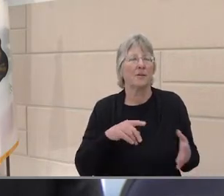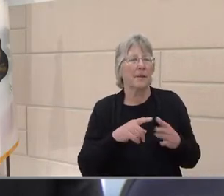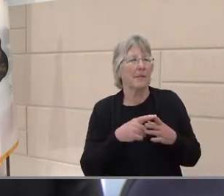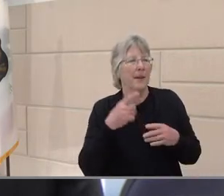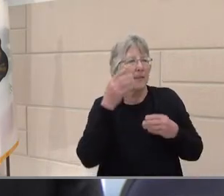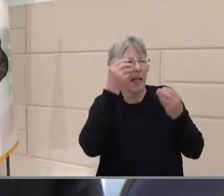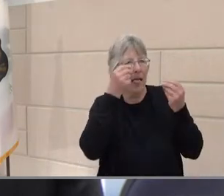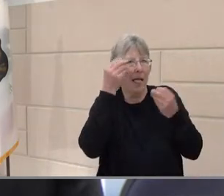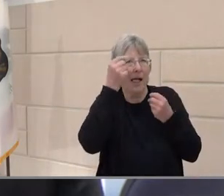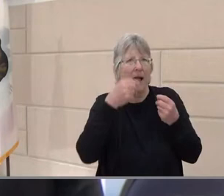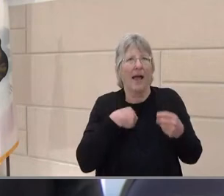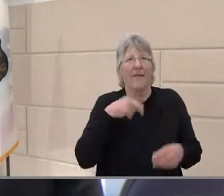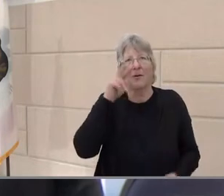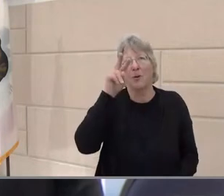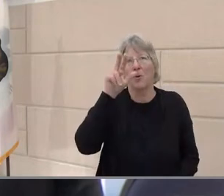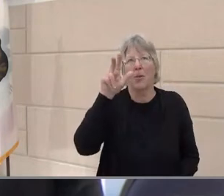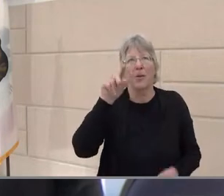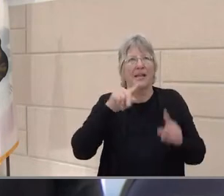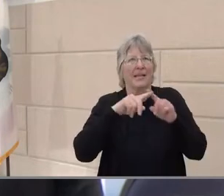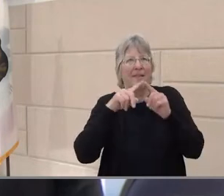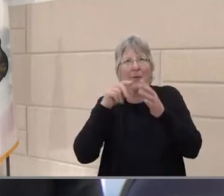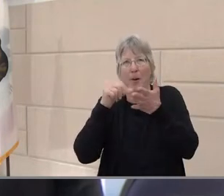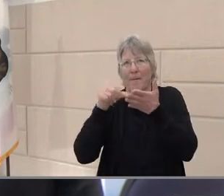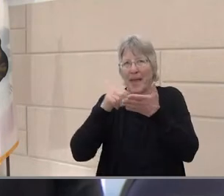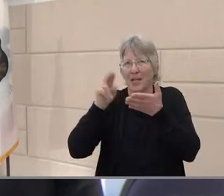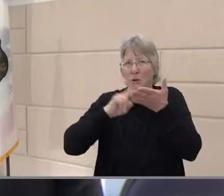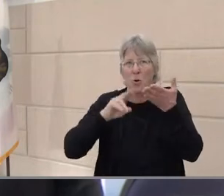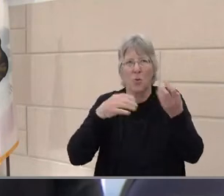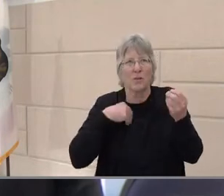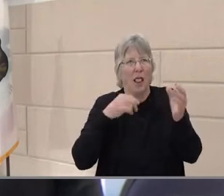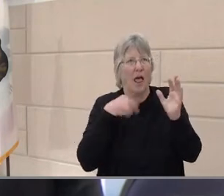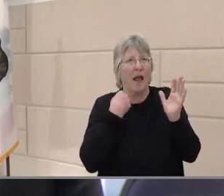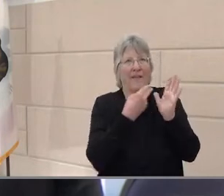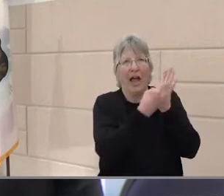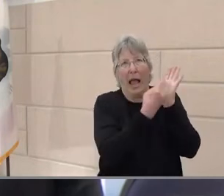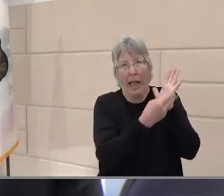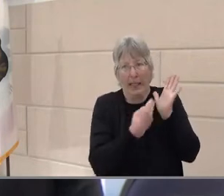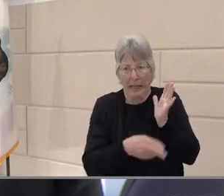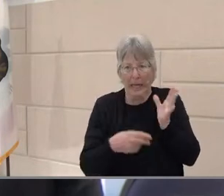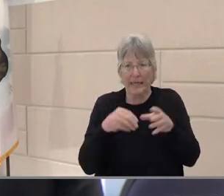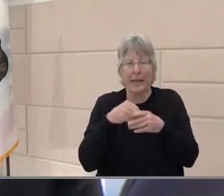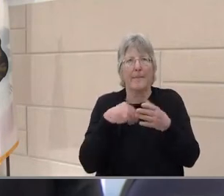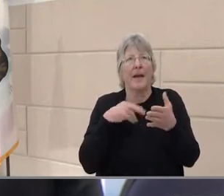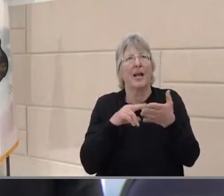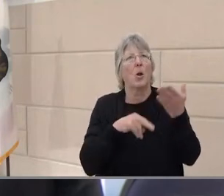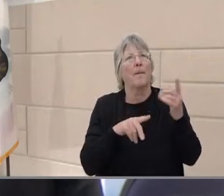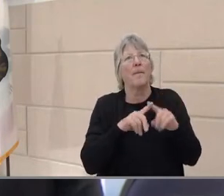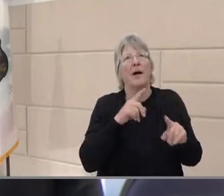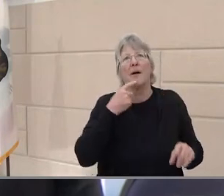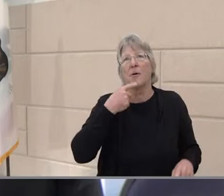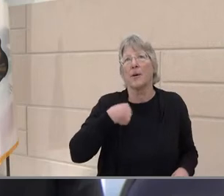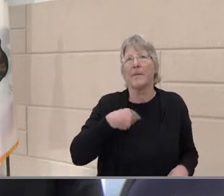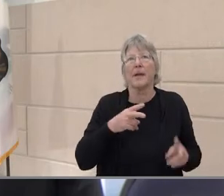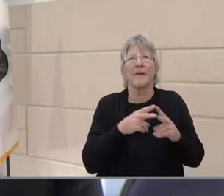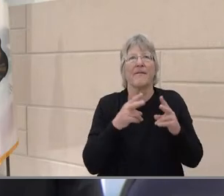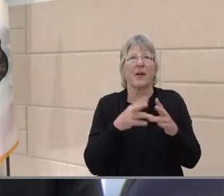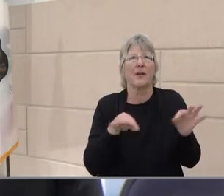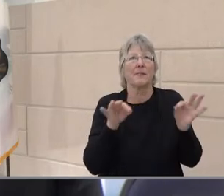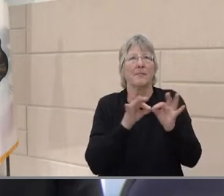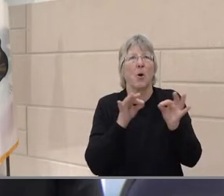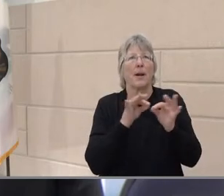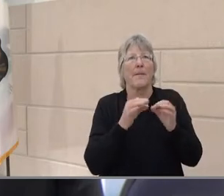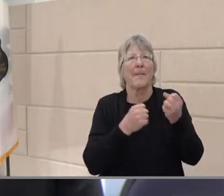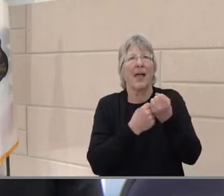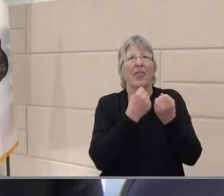មបាននេះហើយគឺជាចំណុចសំខាន់សម្រាប់អ្នកស្រី